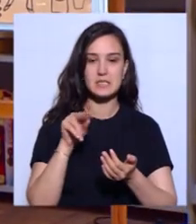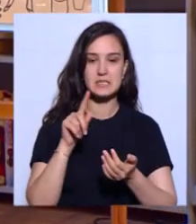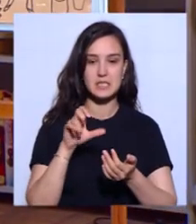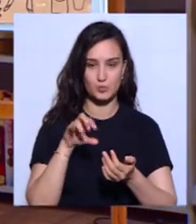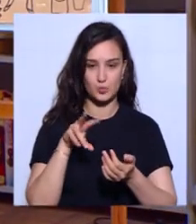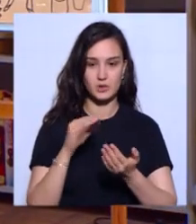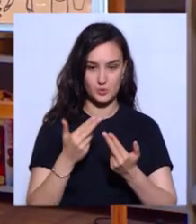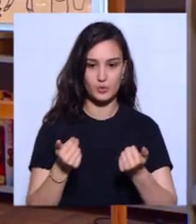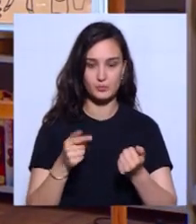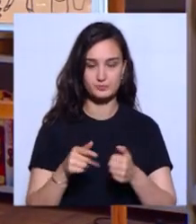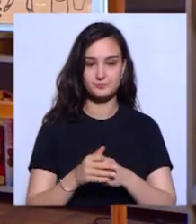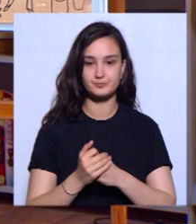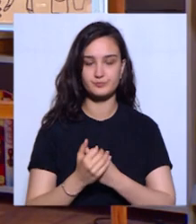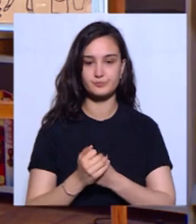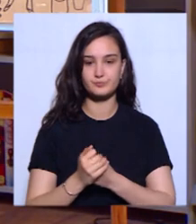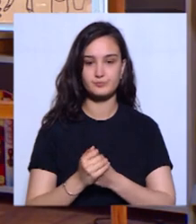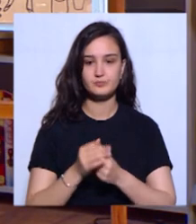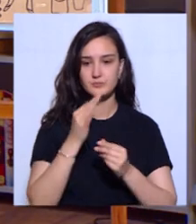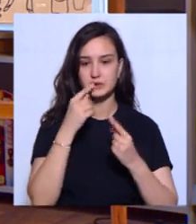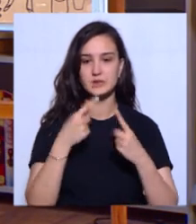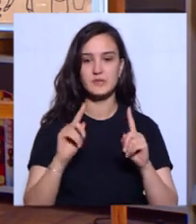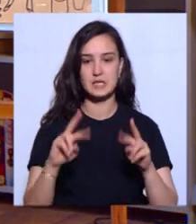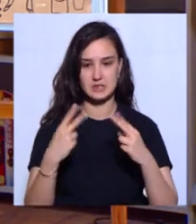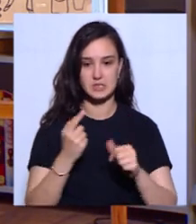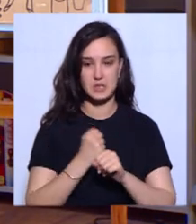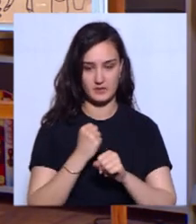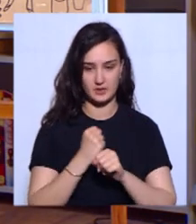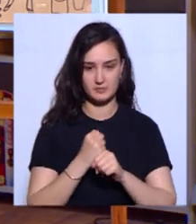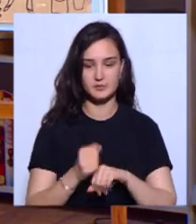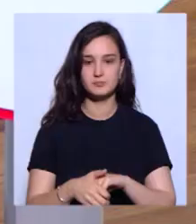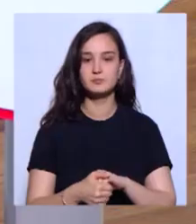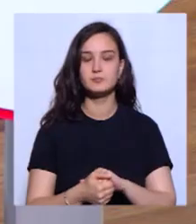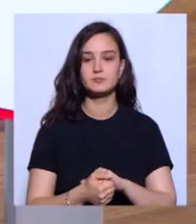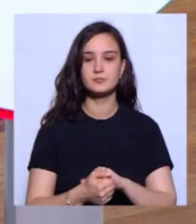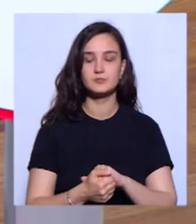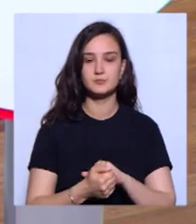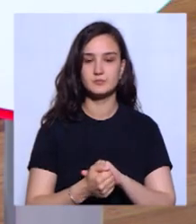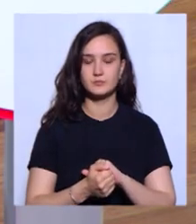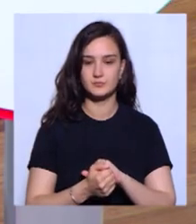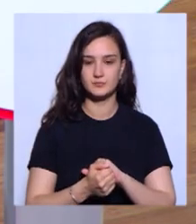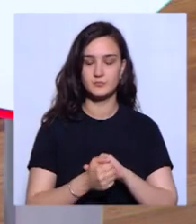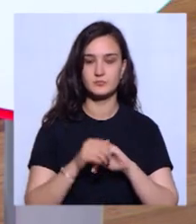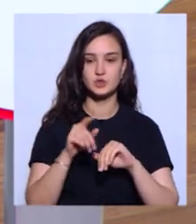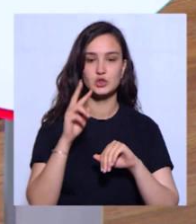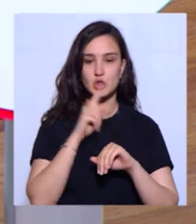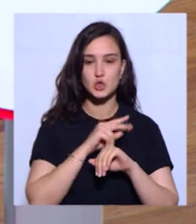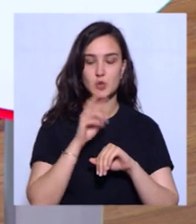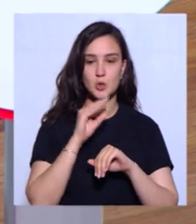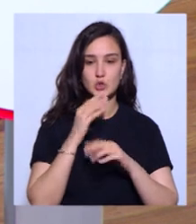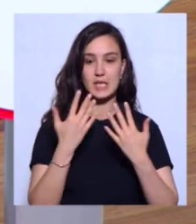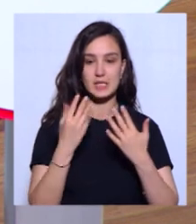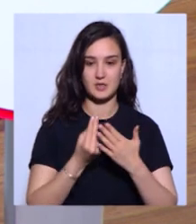მე ეს ხან ერთსაც აქეთ გავაკეთებთ. ანუ მე ვიძახე შეცდომა, როცა ხელით ხატავთ.